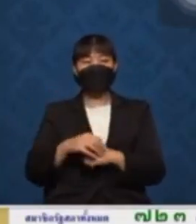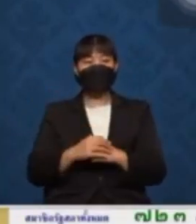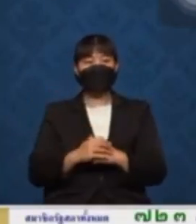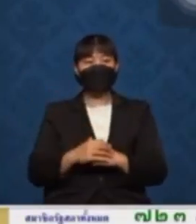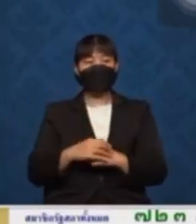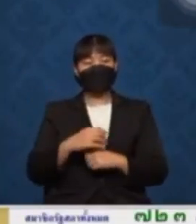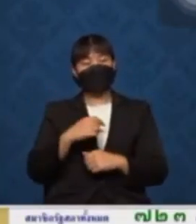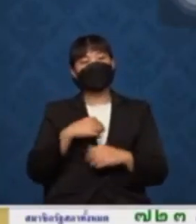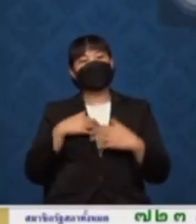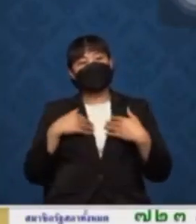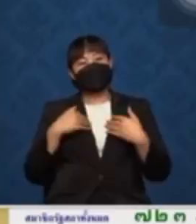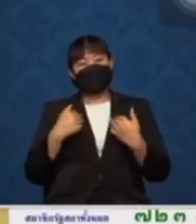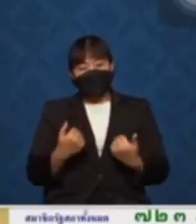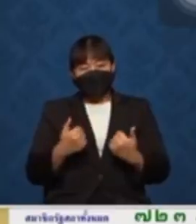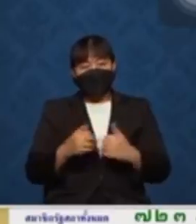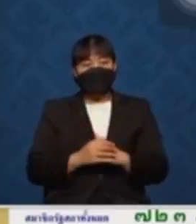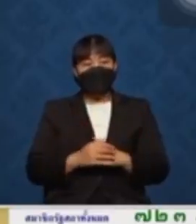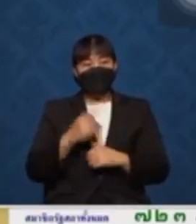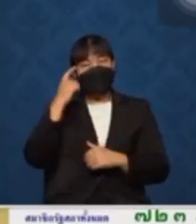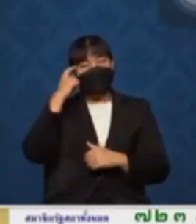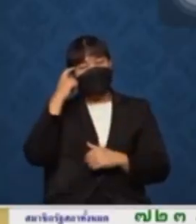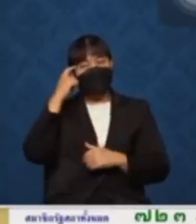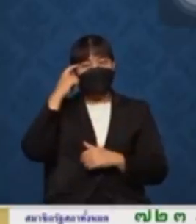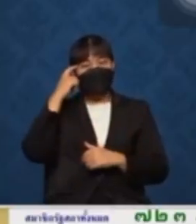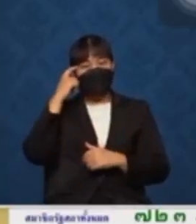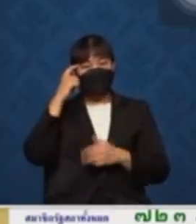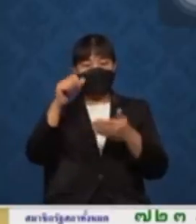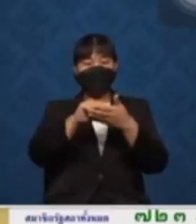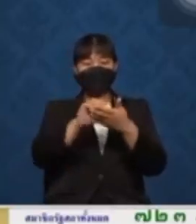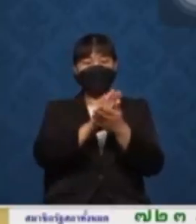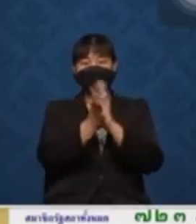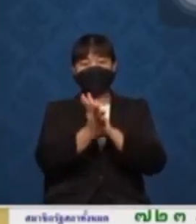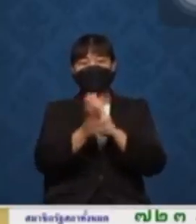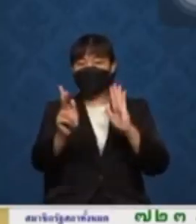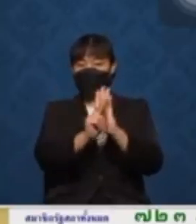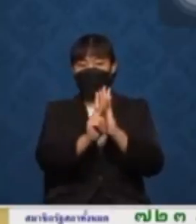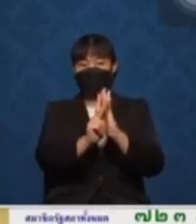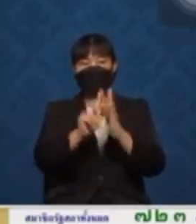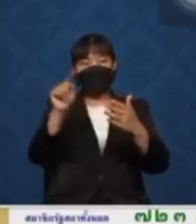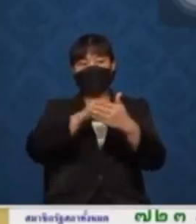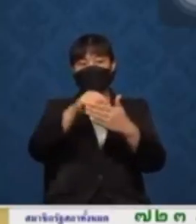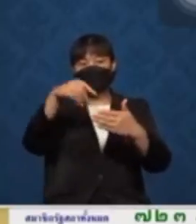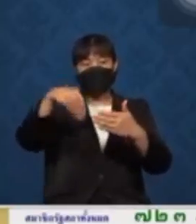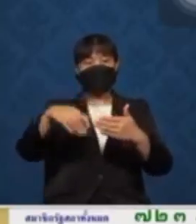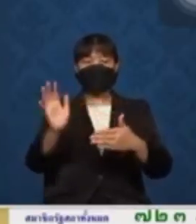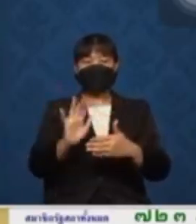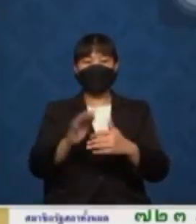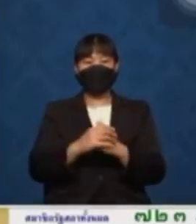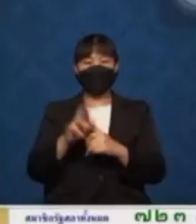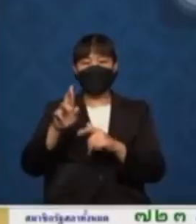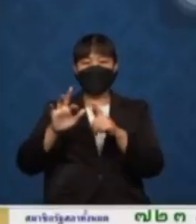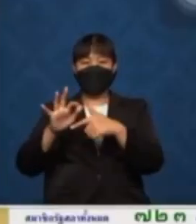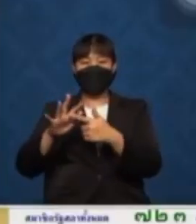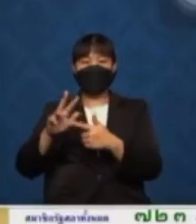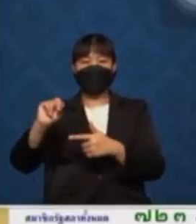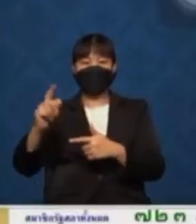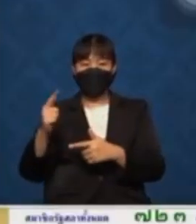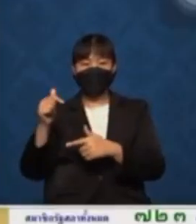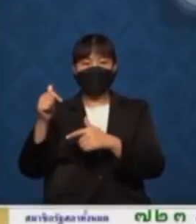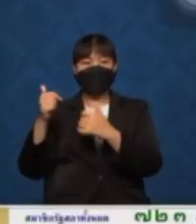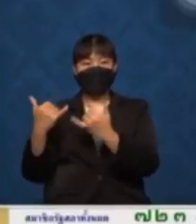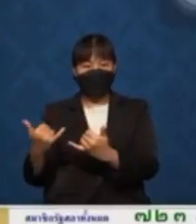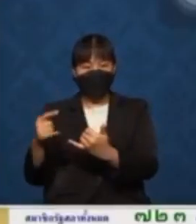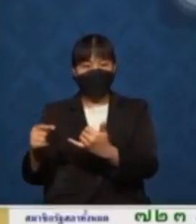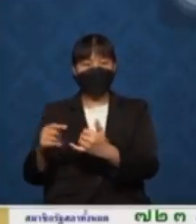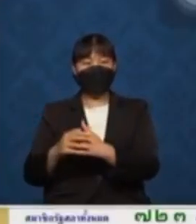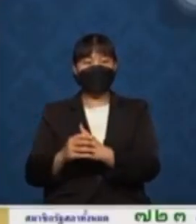บายใจได้นะครับว่าเราไม่ได้มีเจตนาที่จะปรับระบบเลือกตั้งนะครับเพียงแต่ว่าเราร่างรัฐธรรมนูญนี้ขึ้นมาเนี่ยก่อนที่จะมีการ